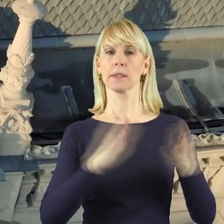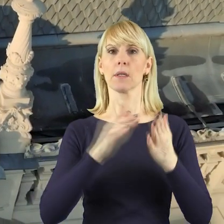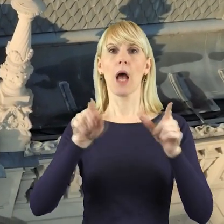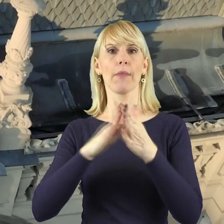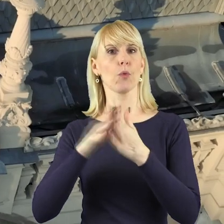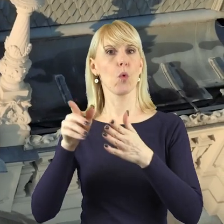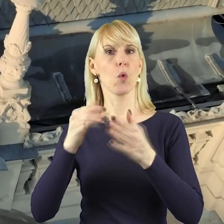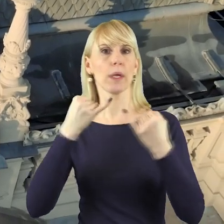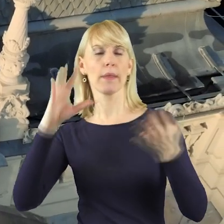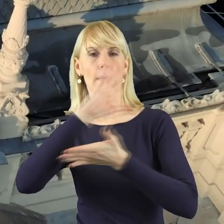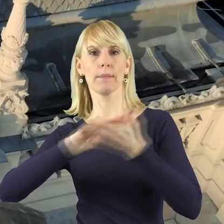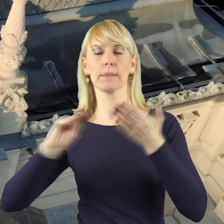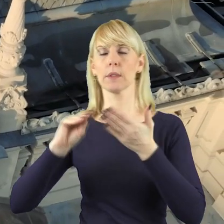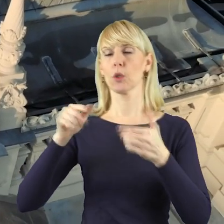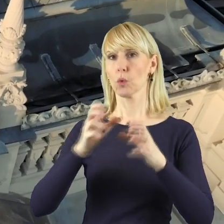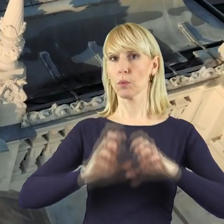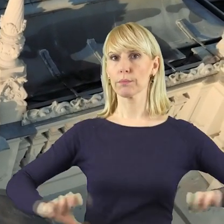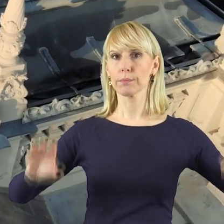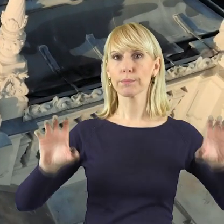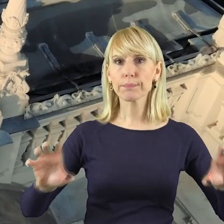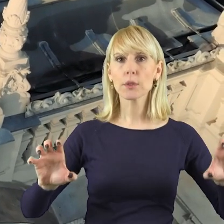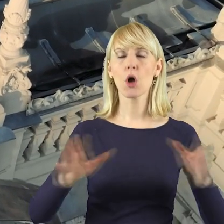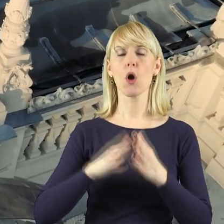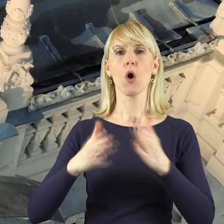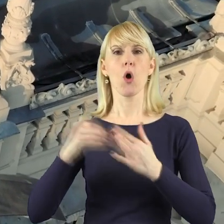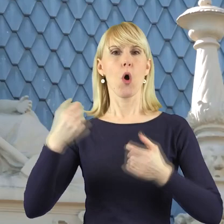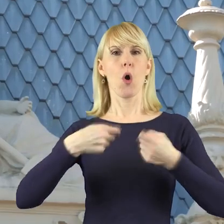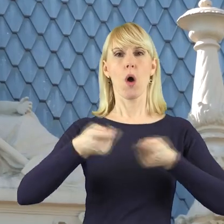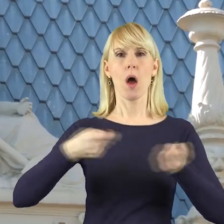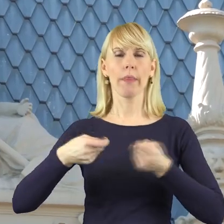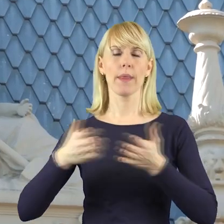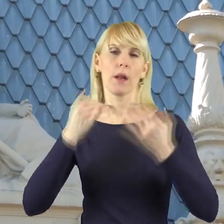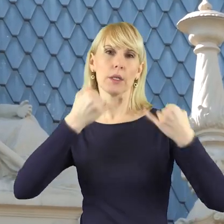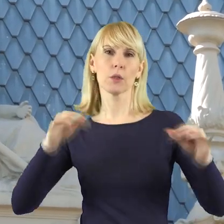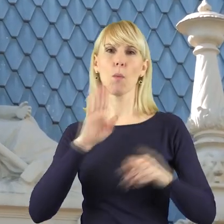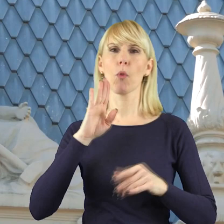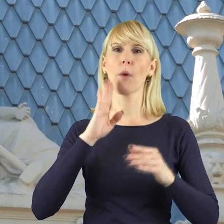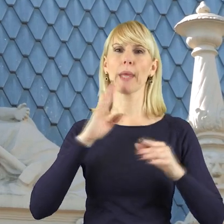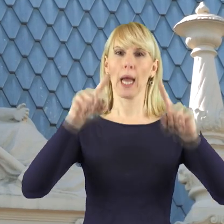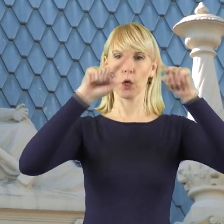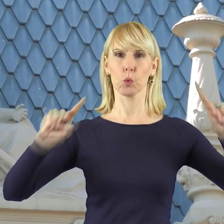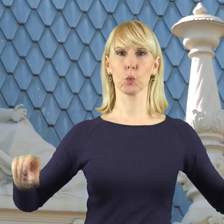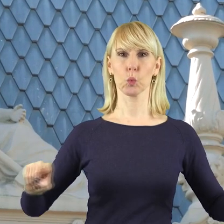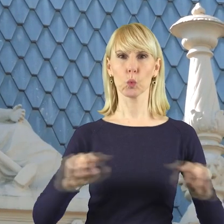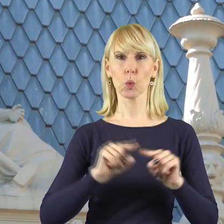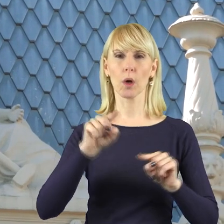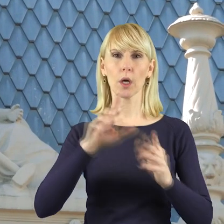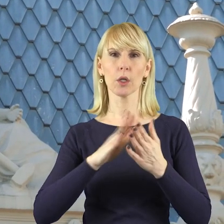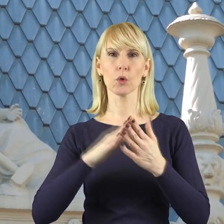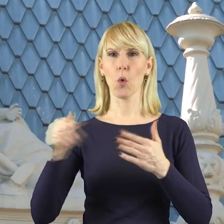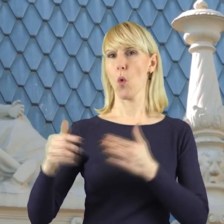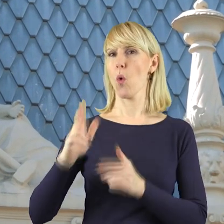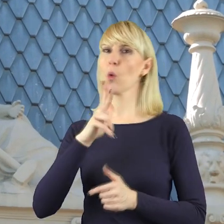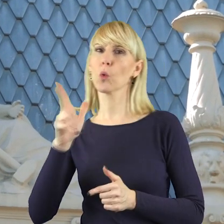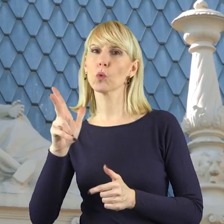i przemysł, siedzą u jej stóp, tworząc kompozycję o kształcie zbliżonym do trójkąta. Ich tożsamość zdradzają